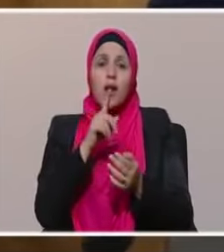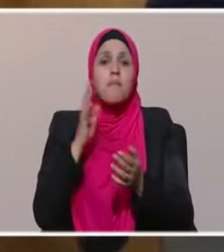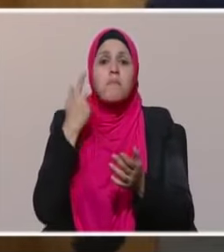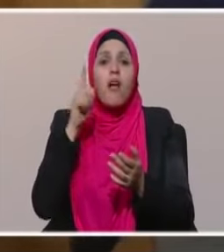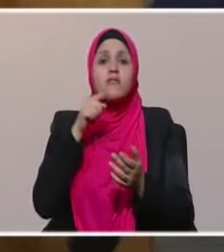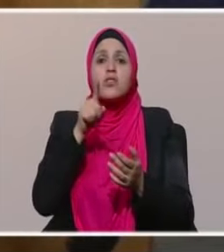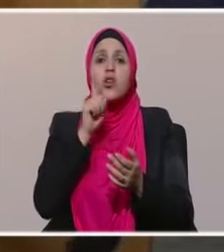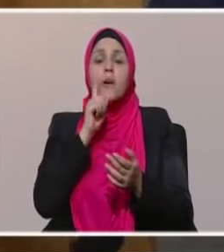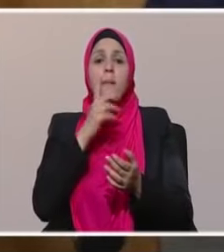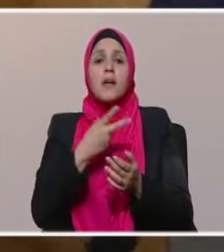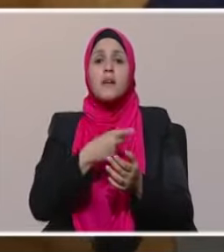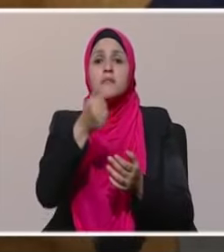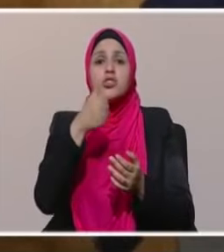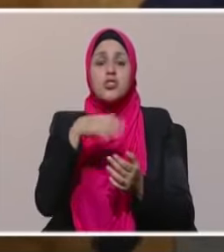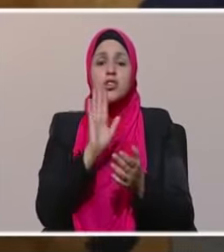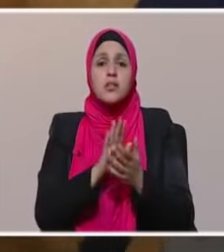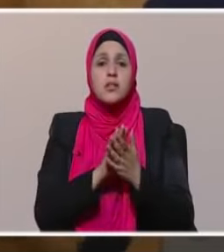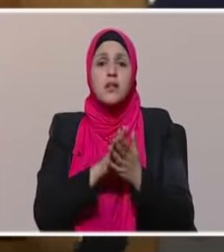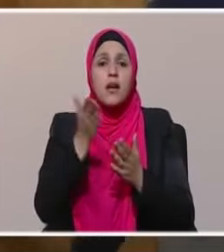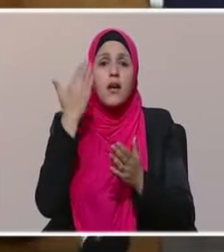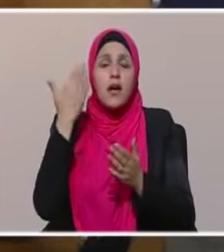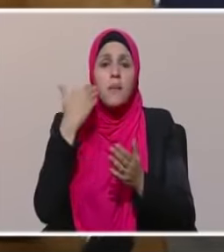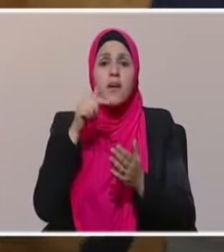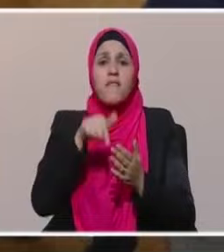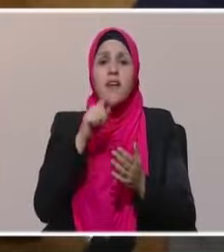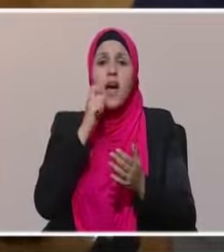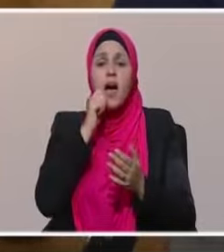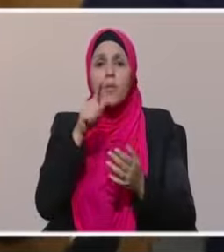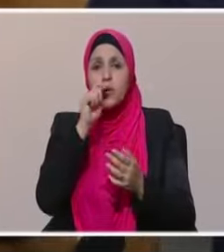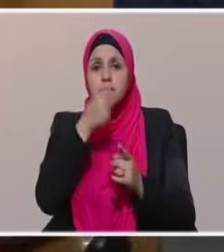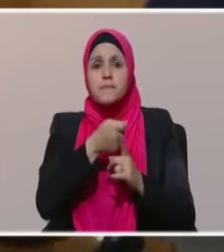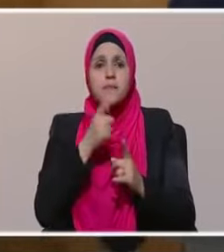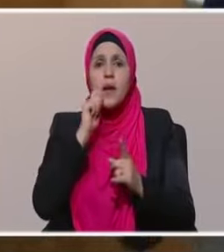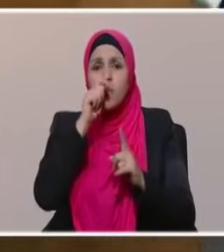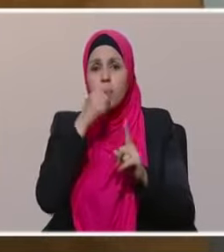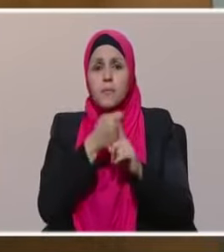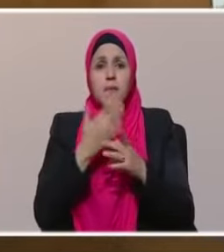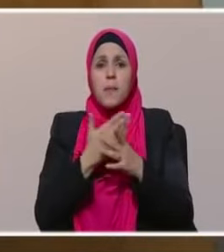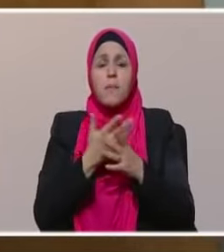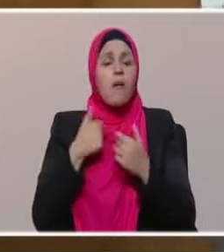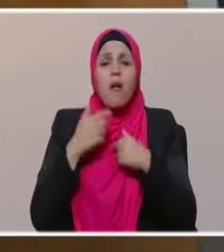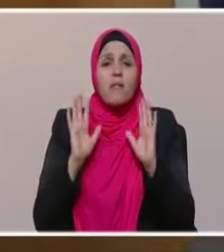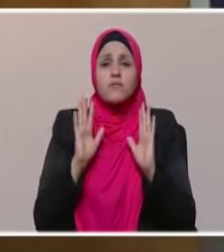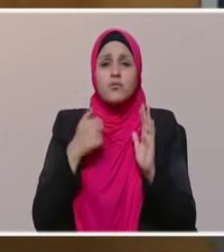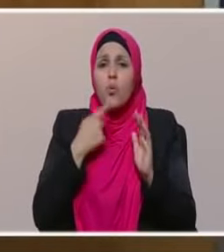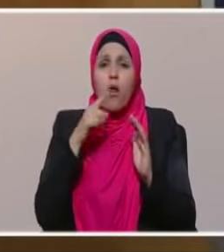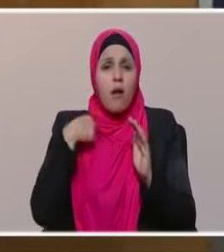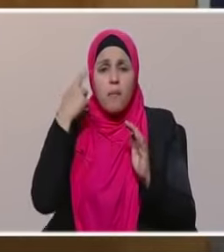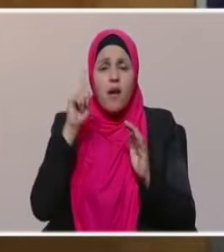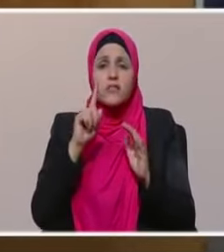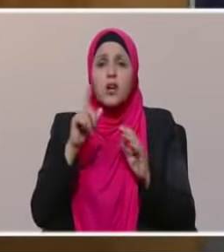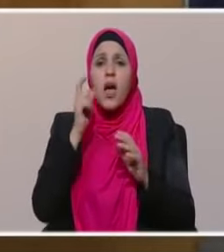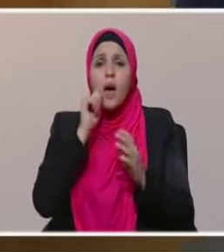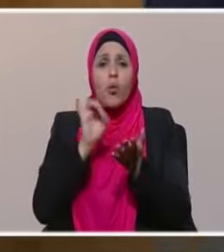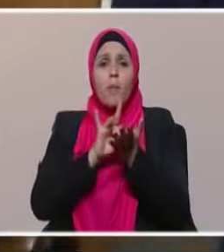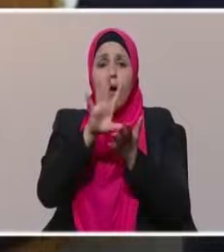مشيت منتجت ظن كان في اضطهاد من والدها. طب ليه بابا كان متضايق؟ معرفش. يعني هو طردها